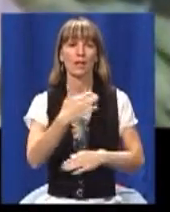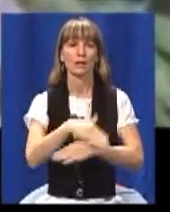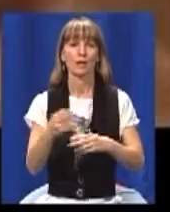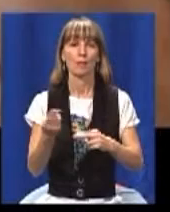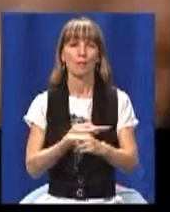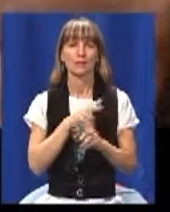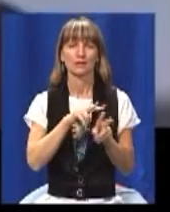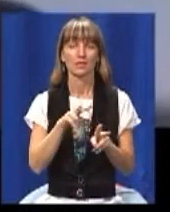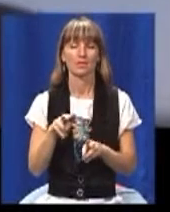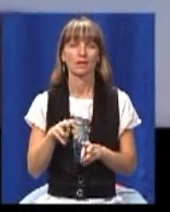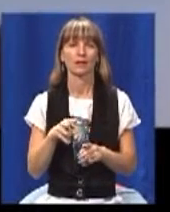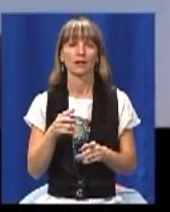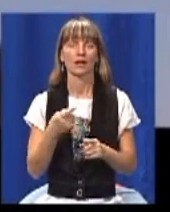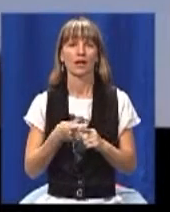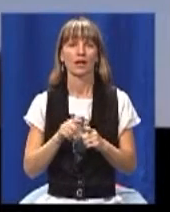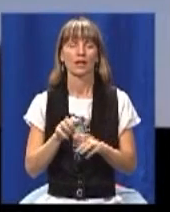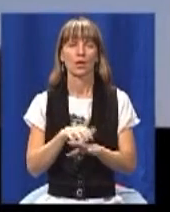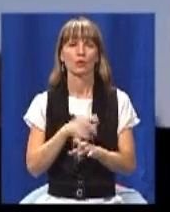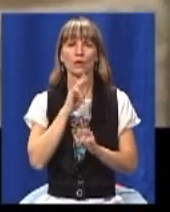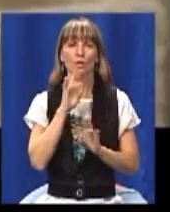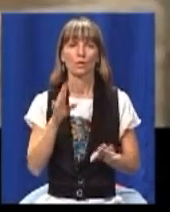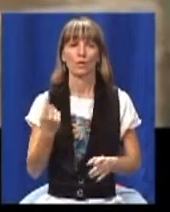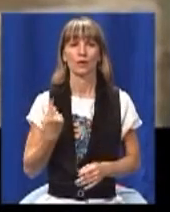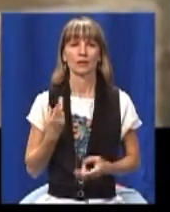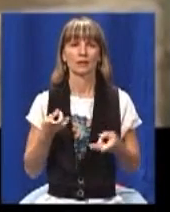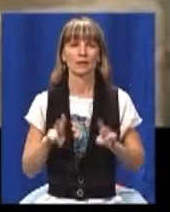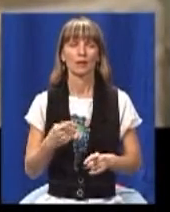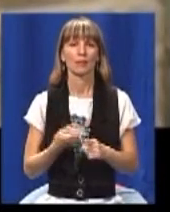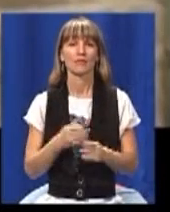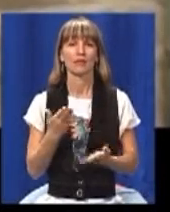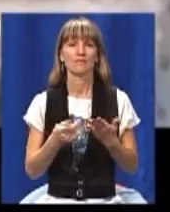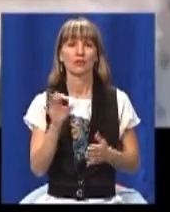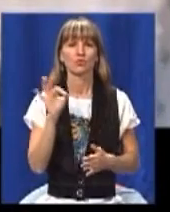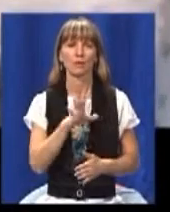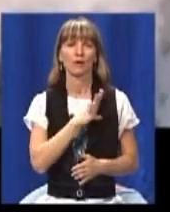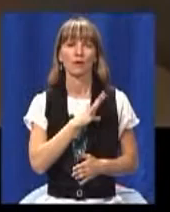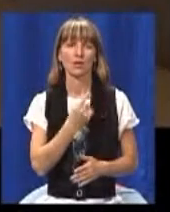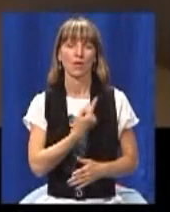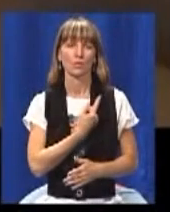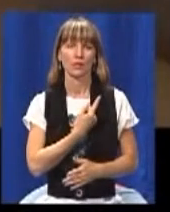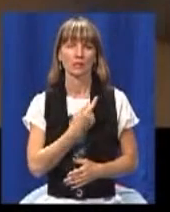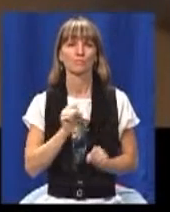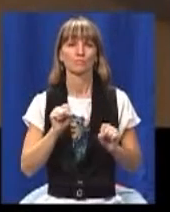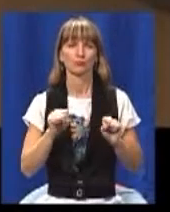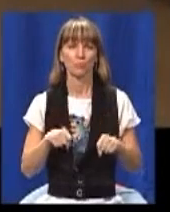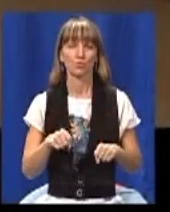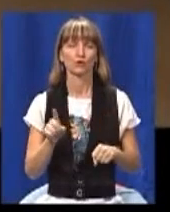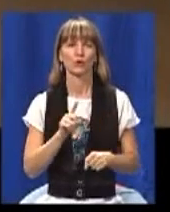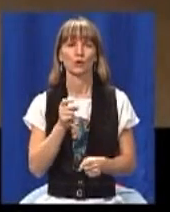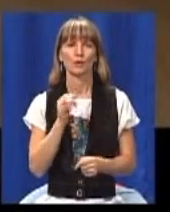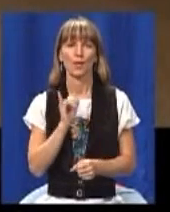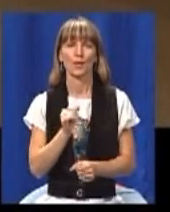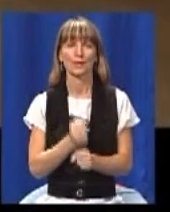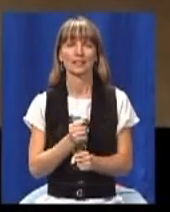нагляду. Тонкінези не люблять довго залишатися на самоті, тому якщо вони часто бувають наодинці, можуть напакостити.